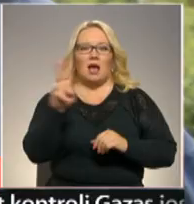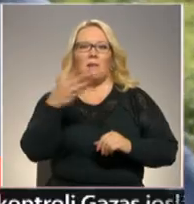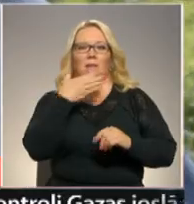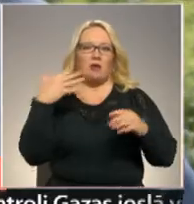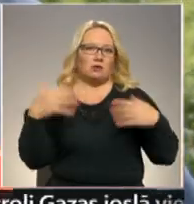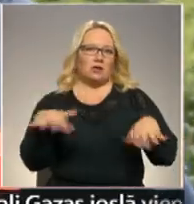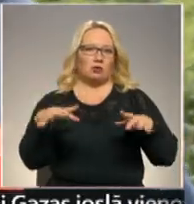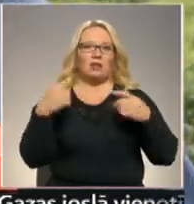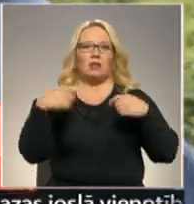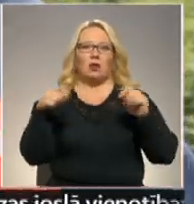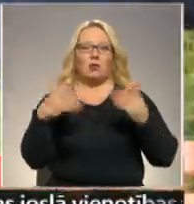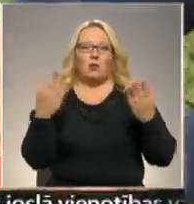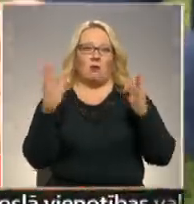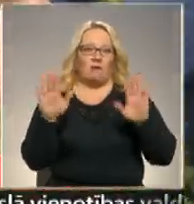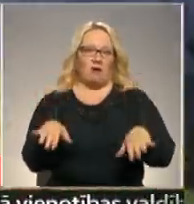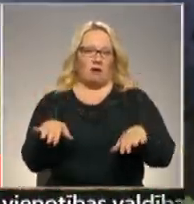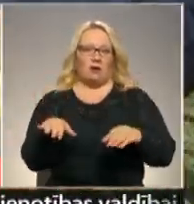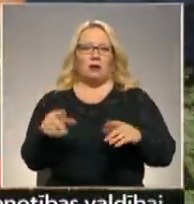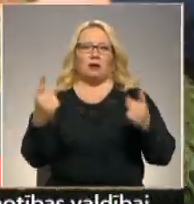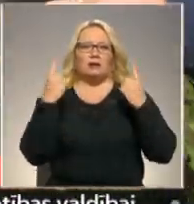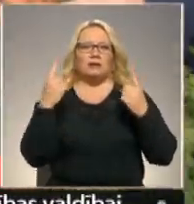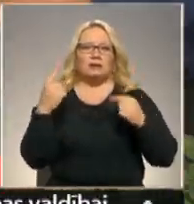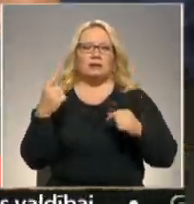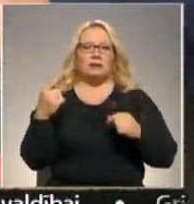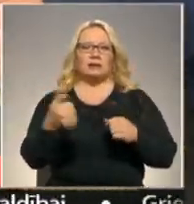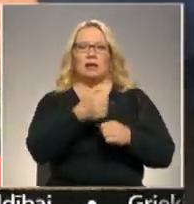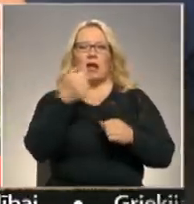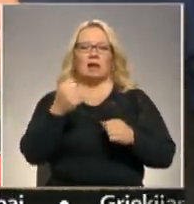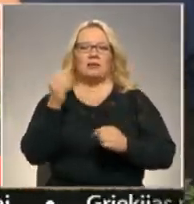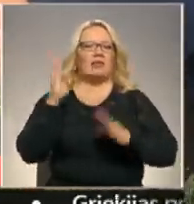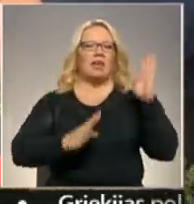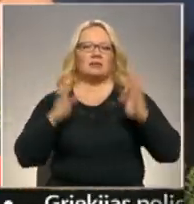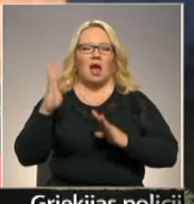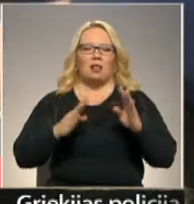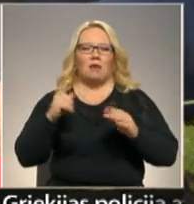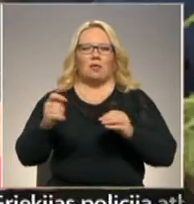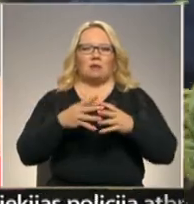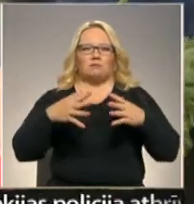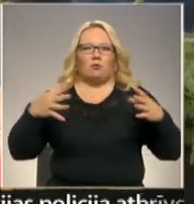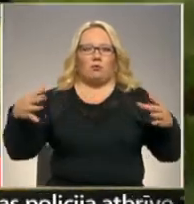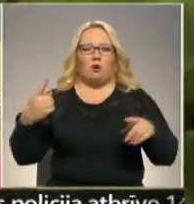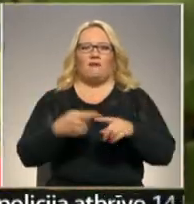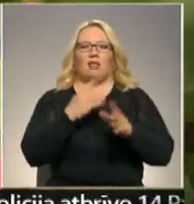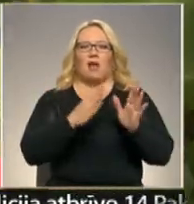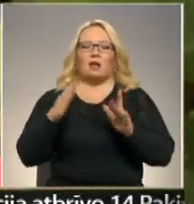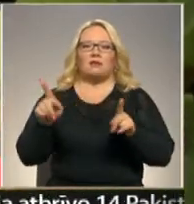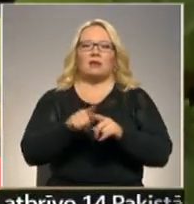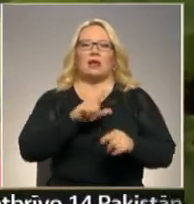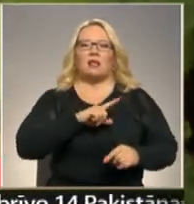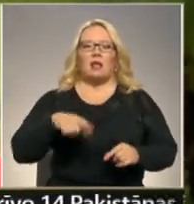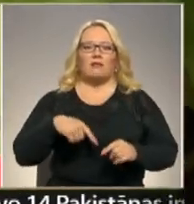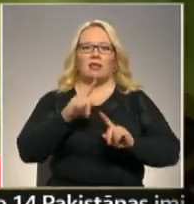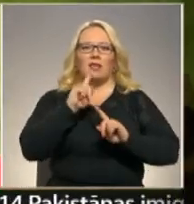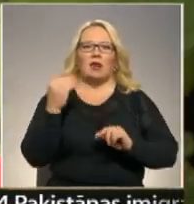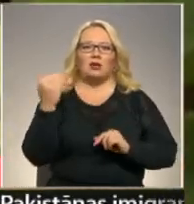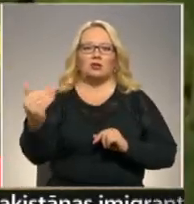slinkums, tirgo, ko var. Izcils gads ir nezālēm, tās gan pēc Lietuvām kuplo. Vēl jāgatavojas arī Latvijai